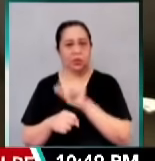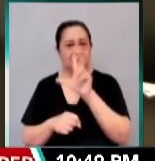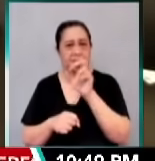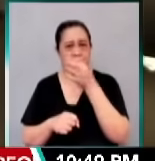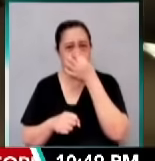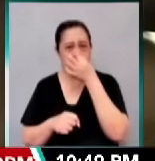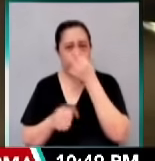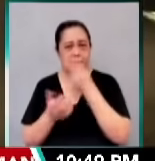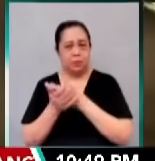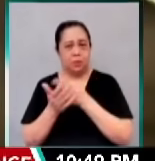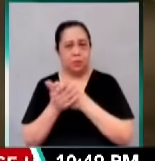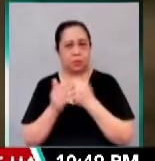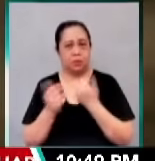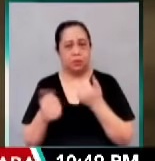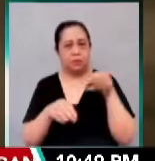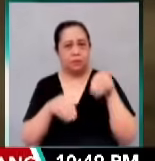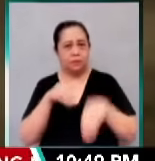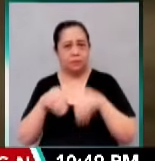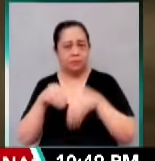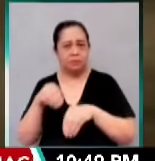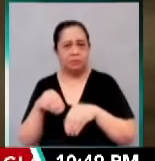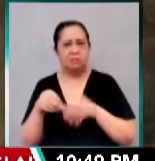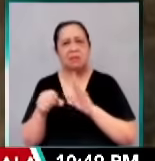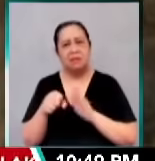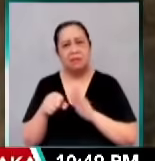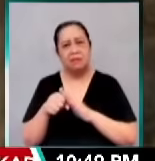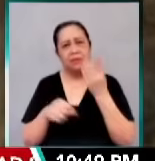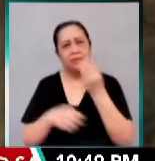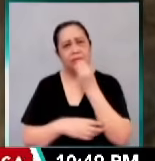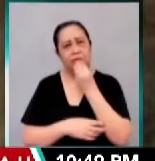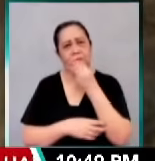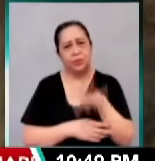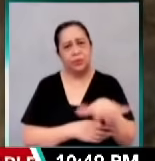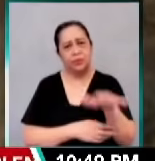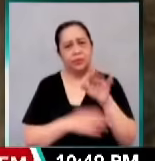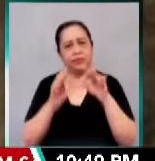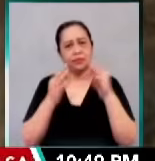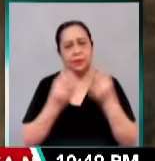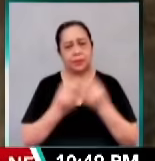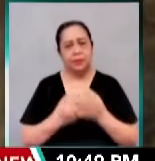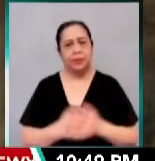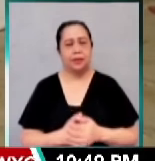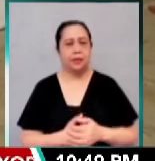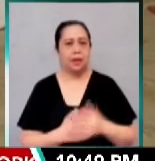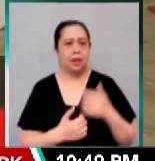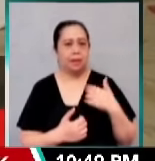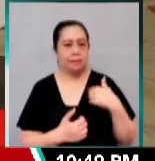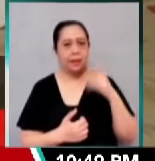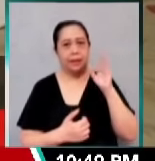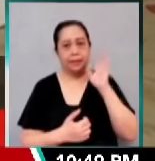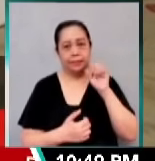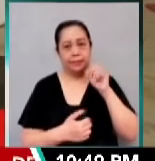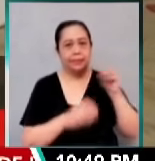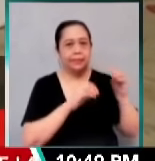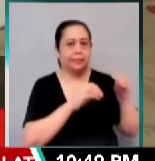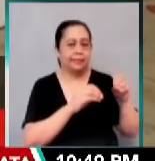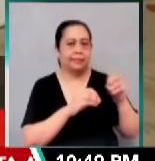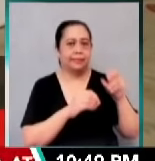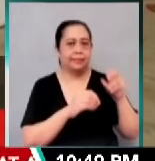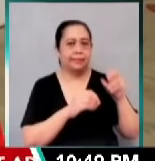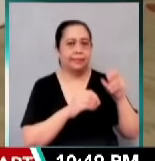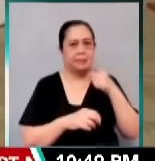pagsasaka, sapat lang para sa pagkain nila. Naturoan ko po ang kapatid ko kasi hindi pa ho